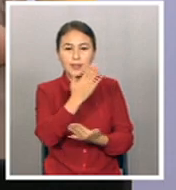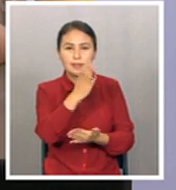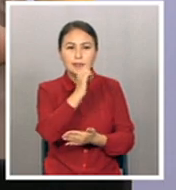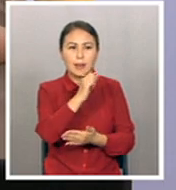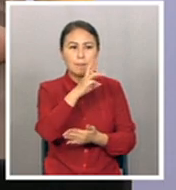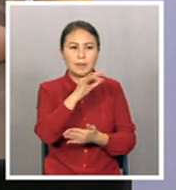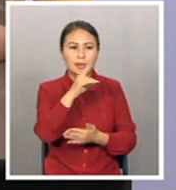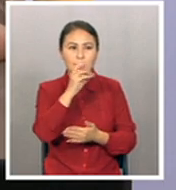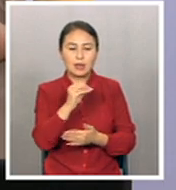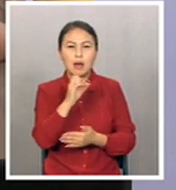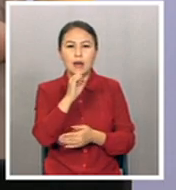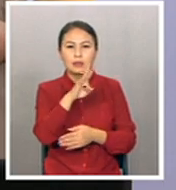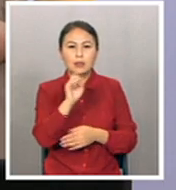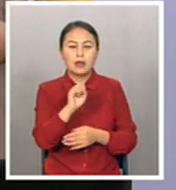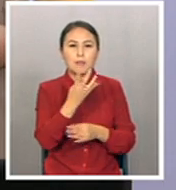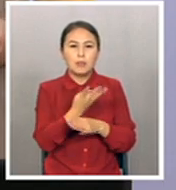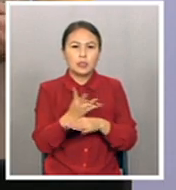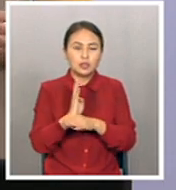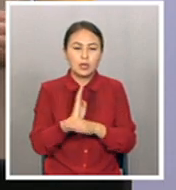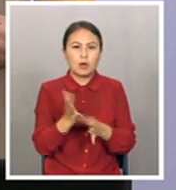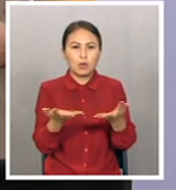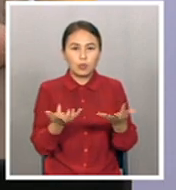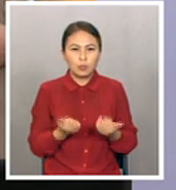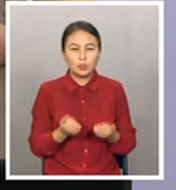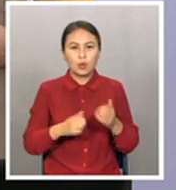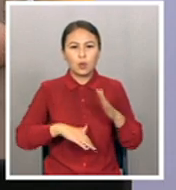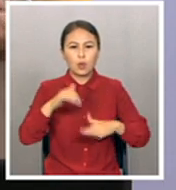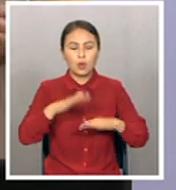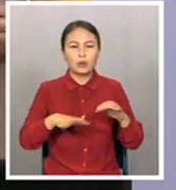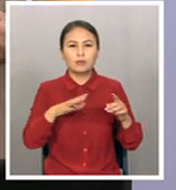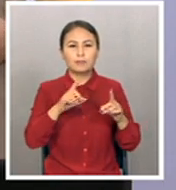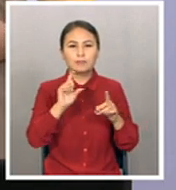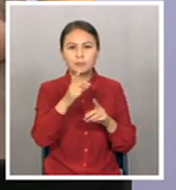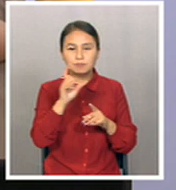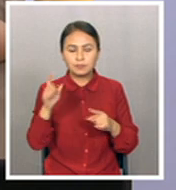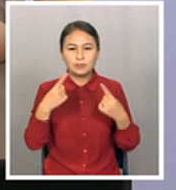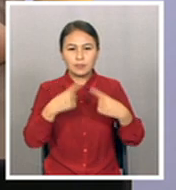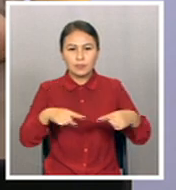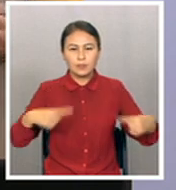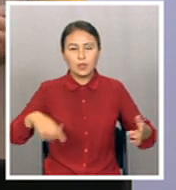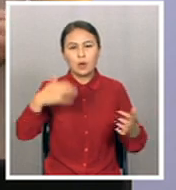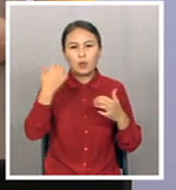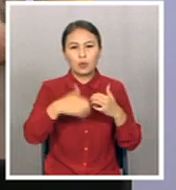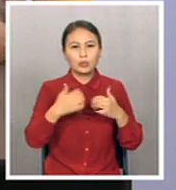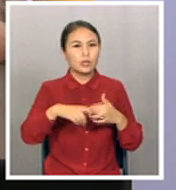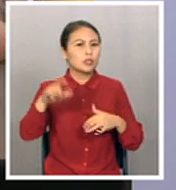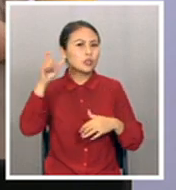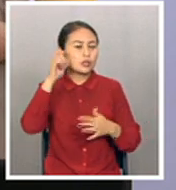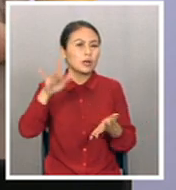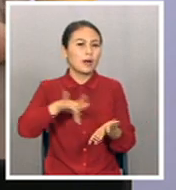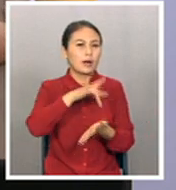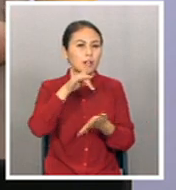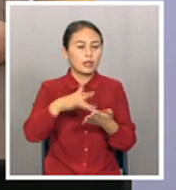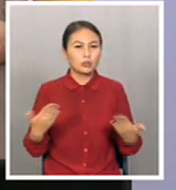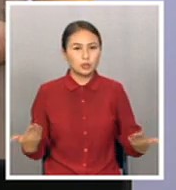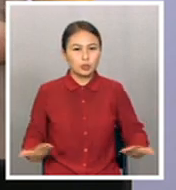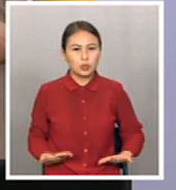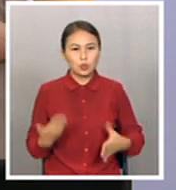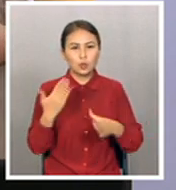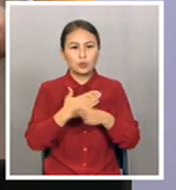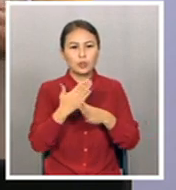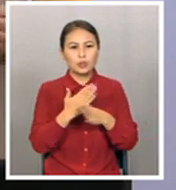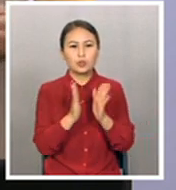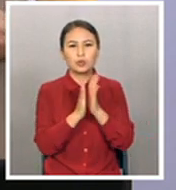бірінші Анна патшайымның қолдауына ие болып, одан оғдары және орта жүзде қала тұрғызуға көмек көрсетуін